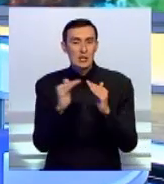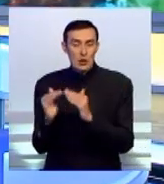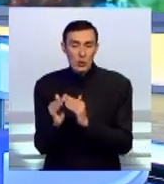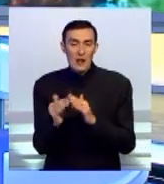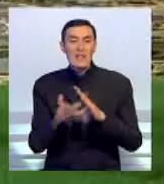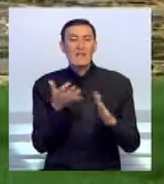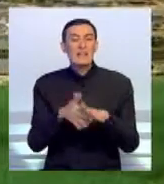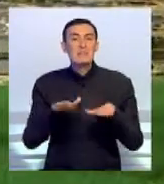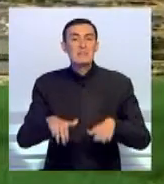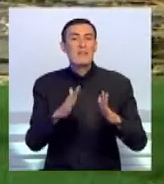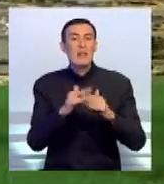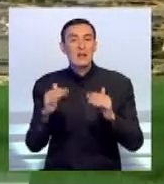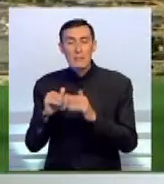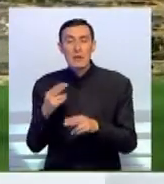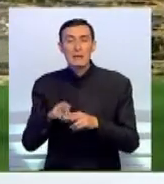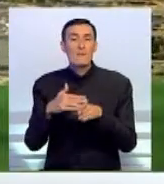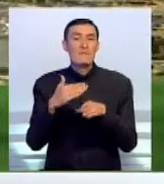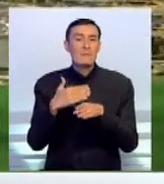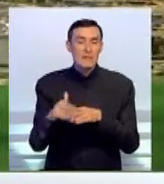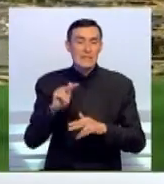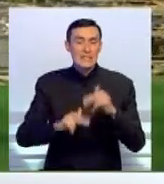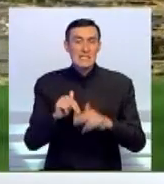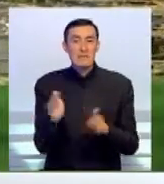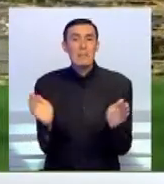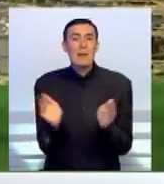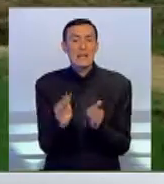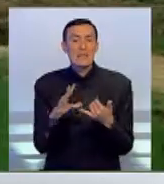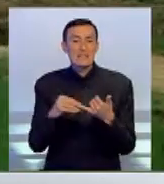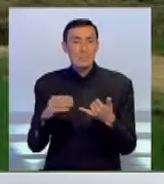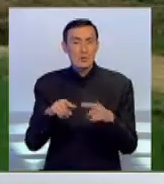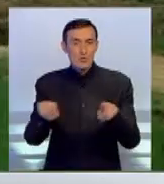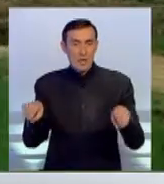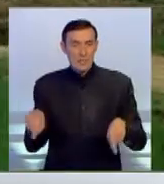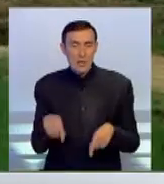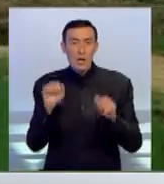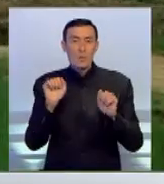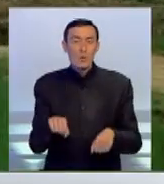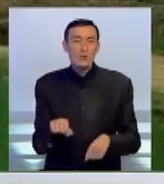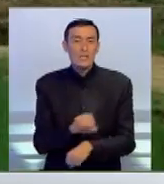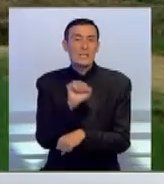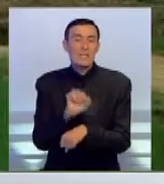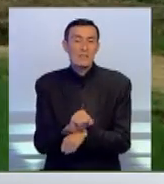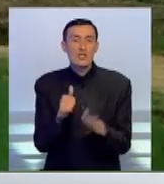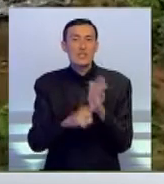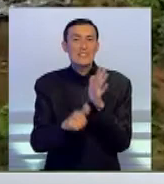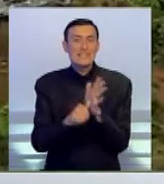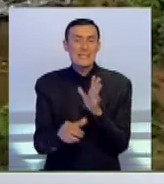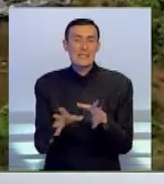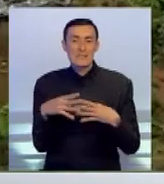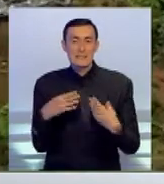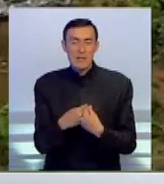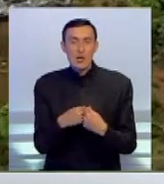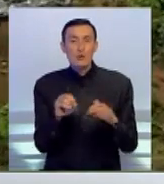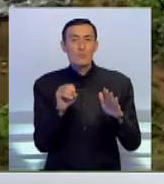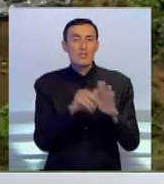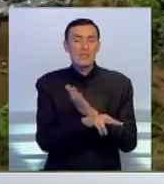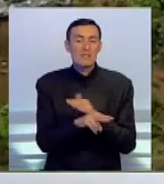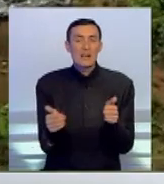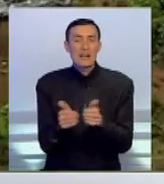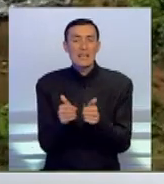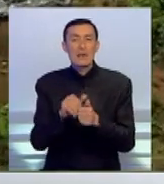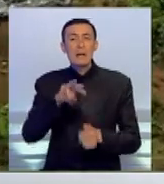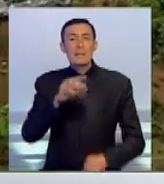хватает. Поэтому власти отвели для строительства небольшой участок земли. Там смогут остановиться почти 60 семей, бежавших из